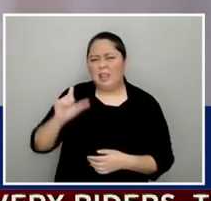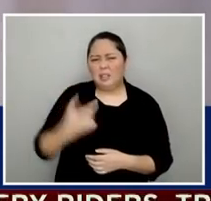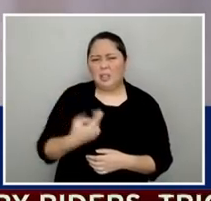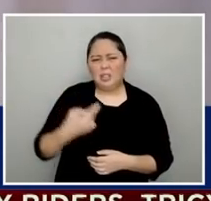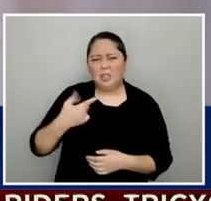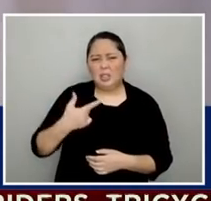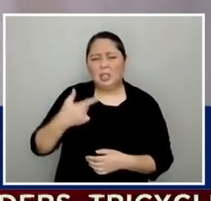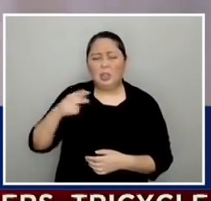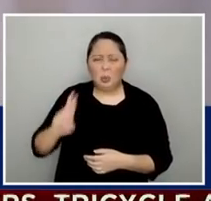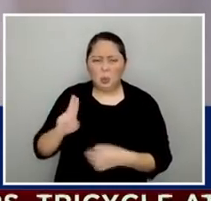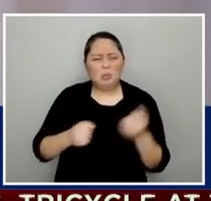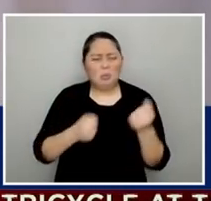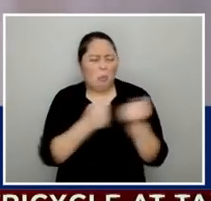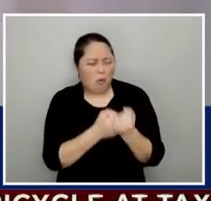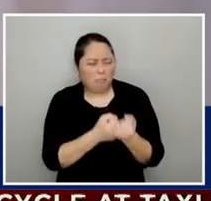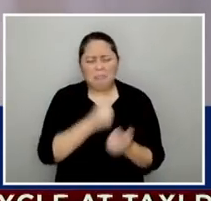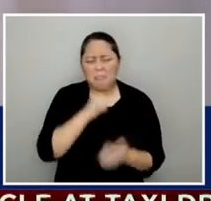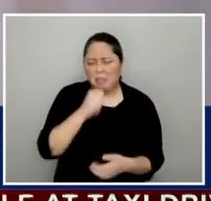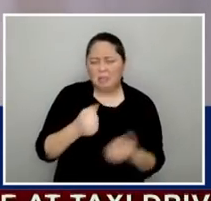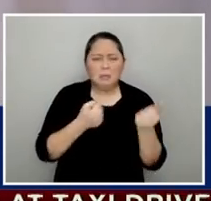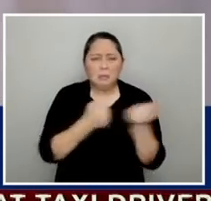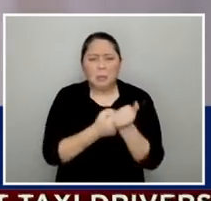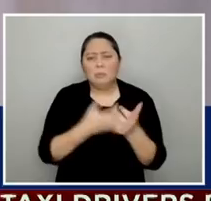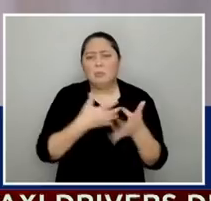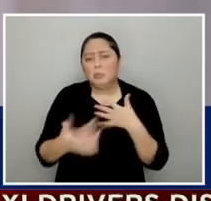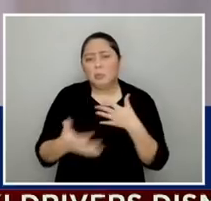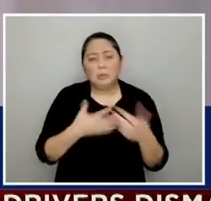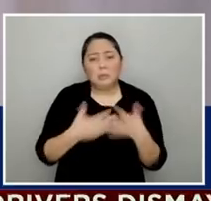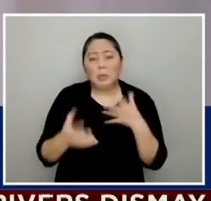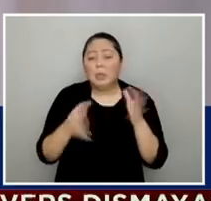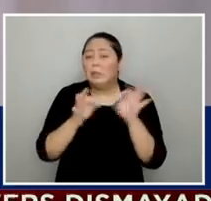of the people. Ganun pa rin yun. Kasi mayroong mga